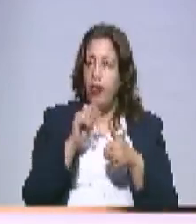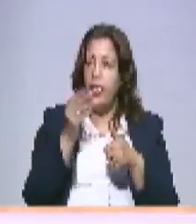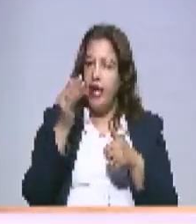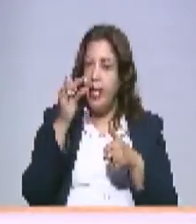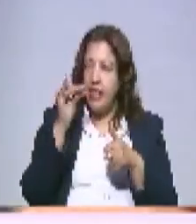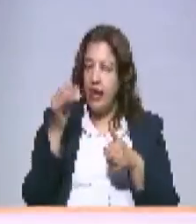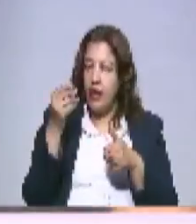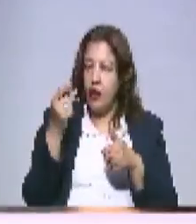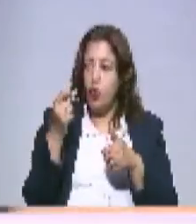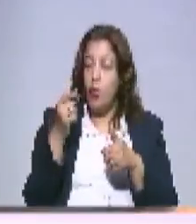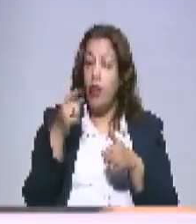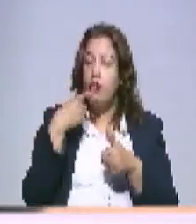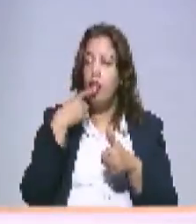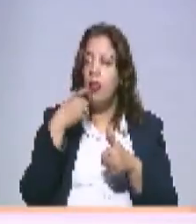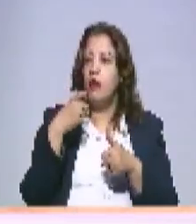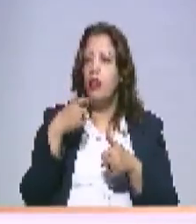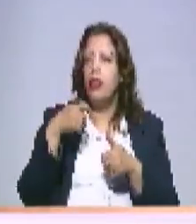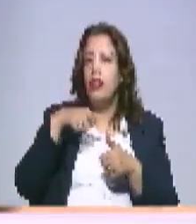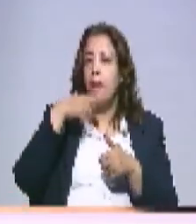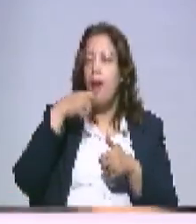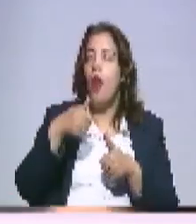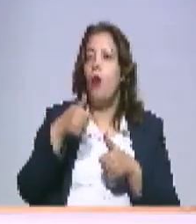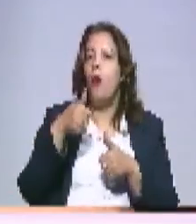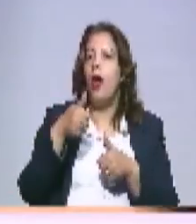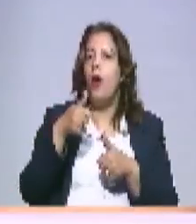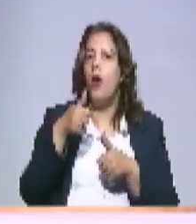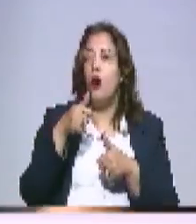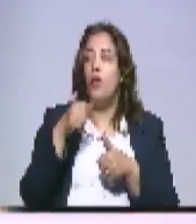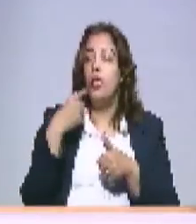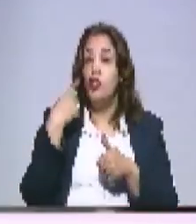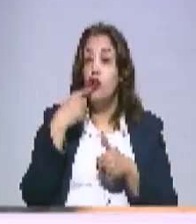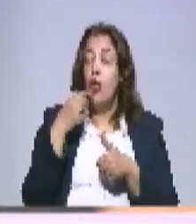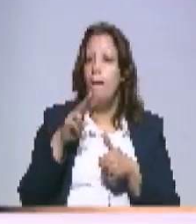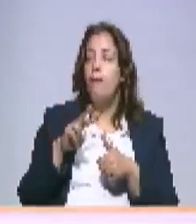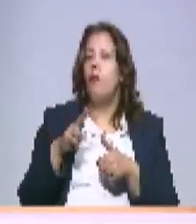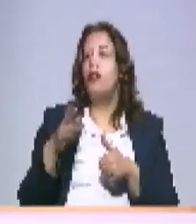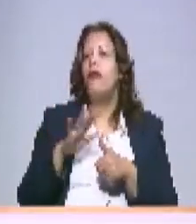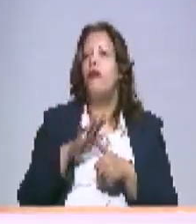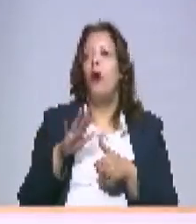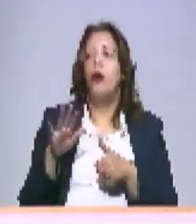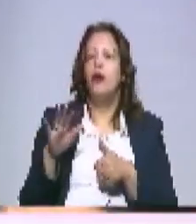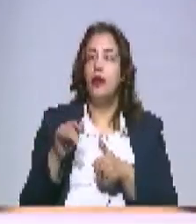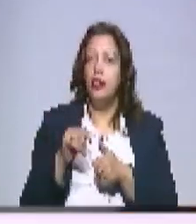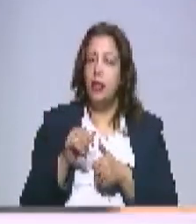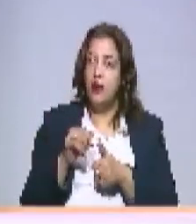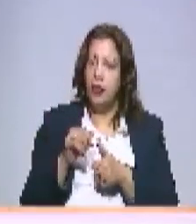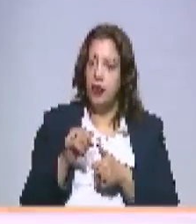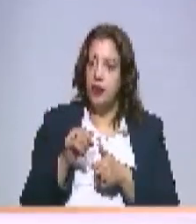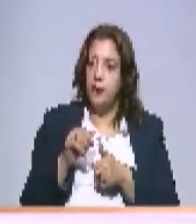شوربة الخضار دي هيطلع طعمها فخم جدا وهيطلع شكلها مختلف خالص.